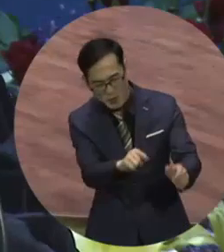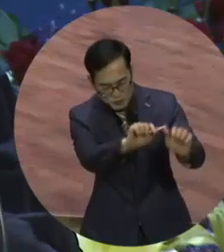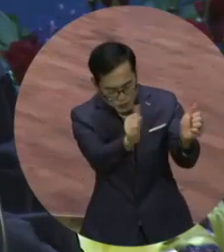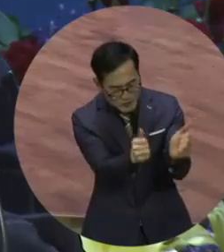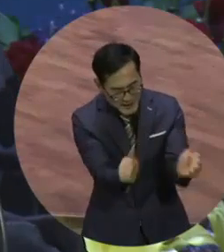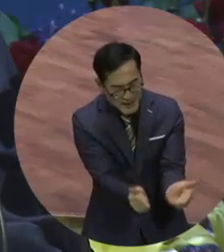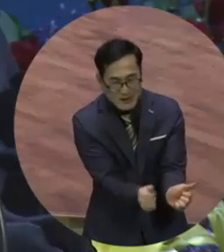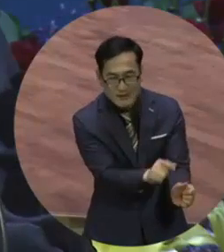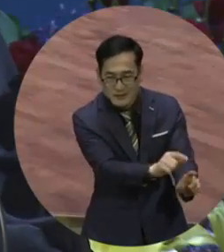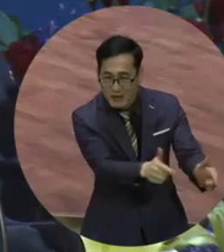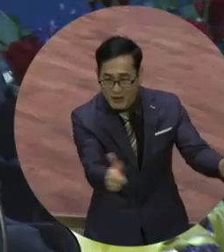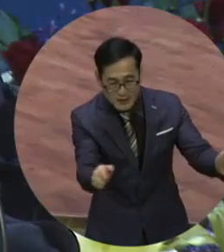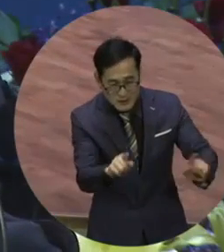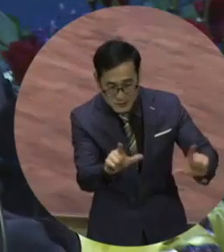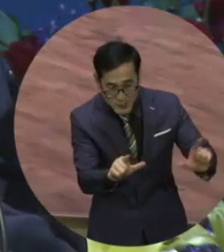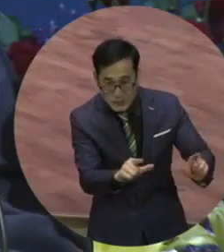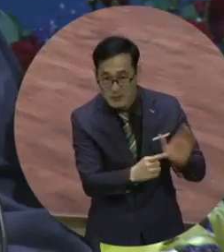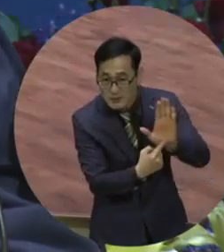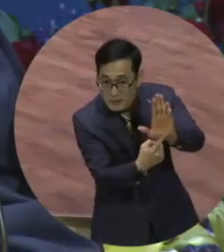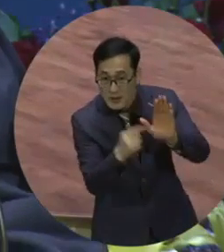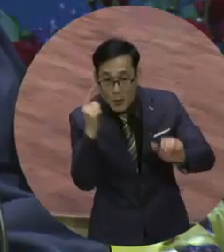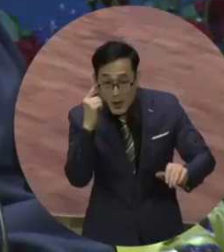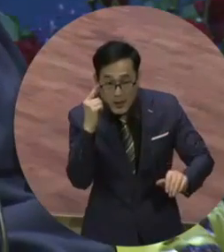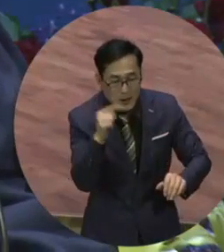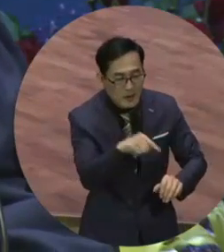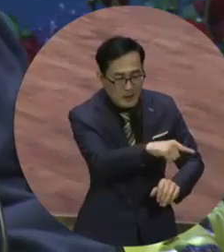이런 영적 실체를 분명히 깨닫고